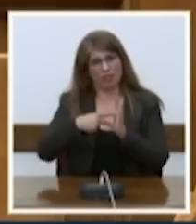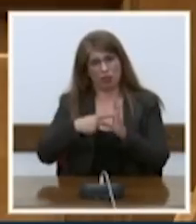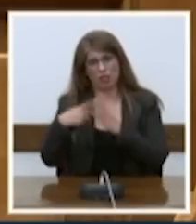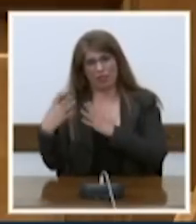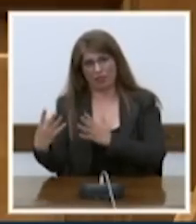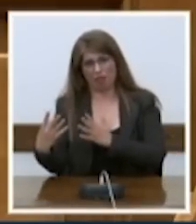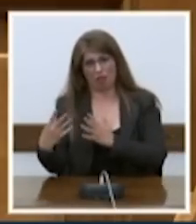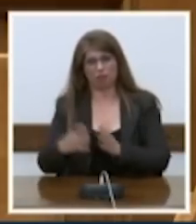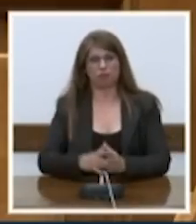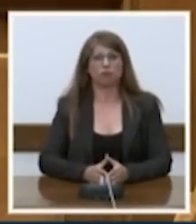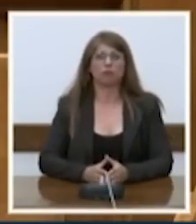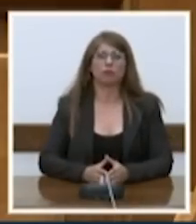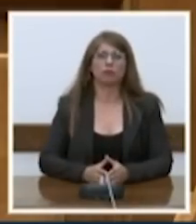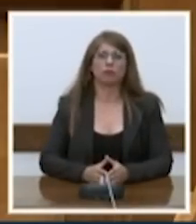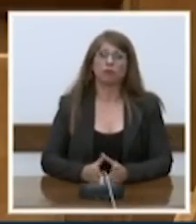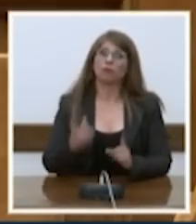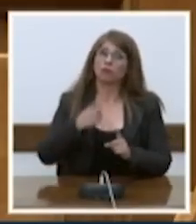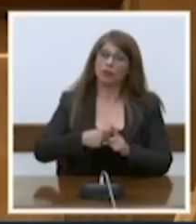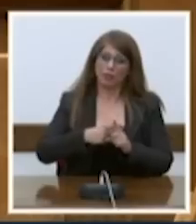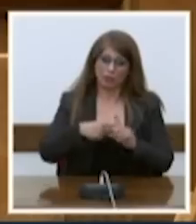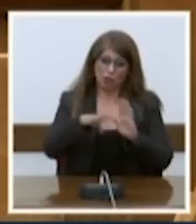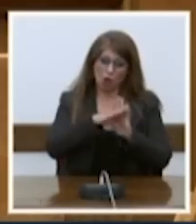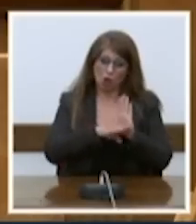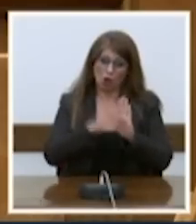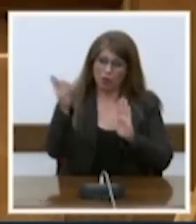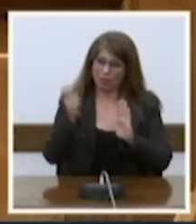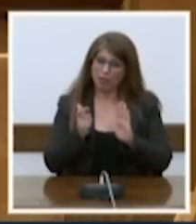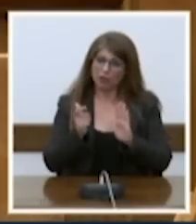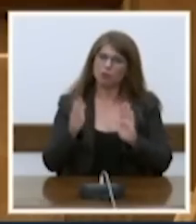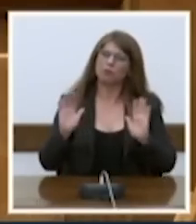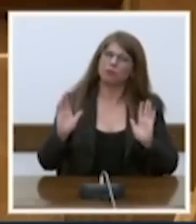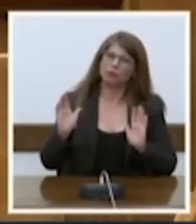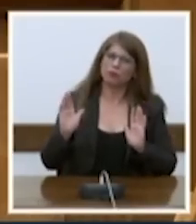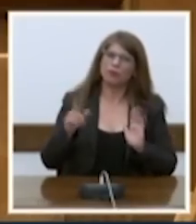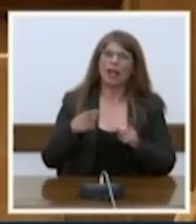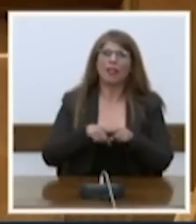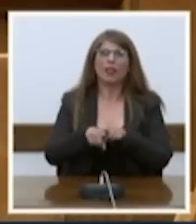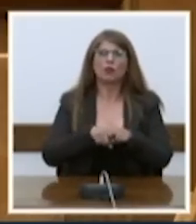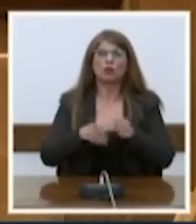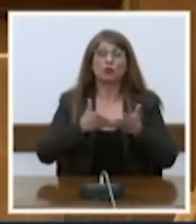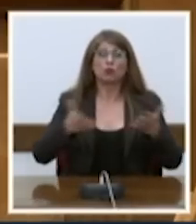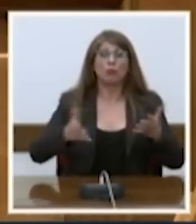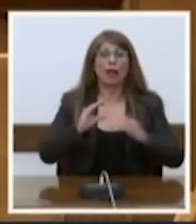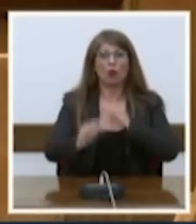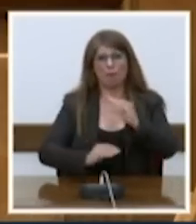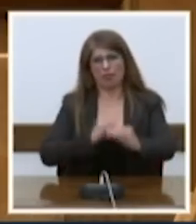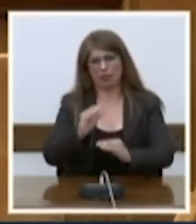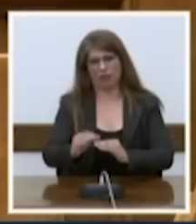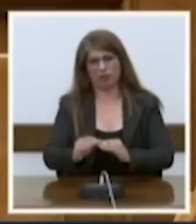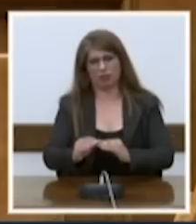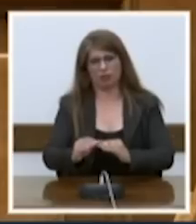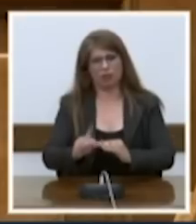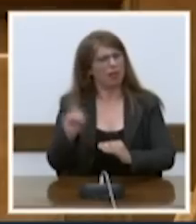2008-2009. Οι ευνοϊκοί όροι δανεισμού έτσι κι αλλιώς θα αφορούν τους μεγάλους επενδυτές. Δεν